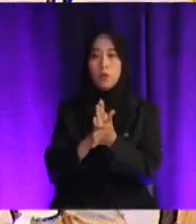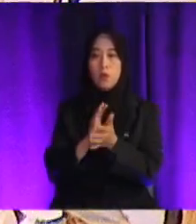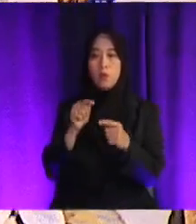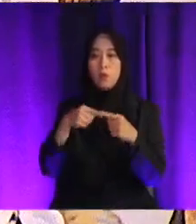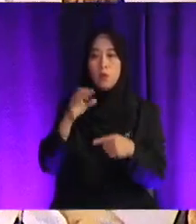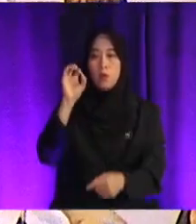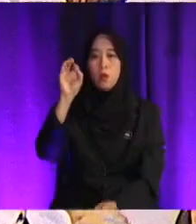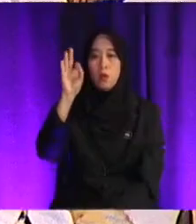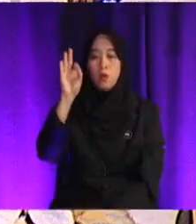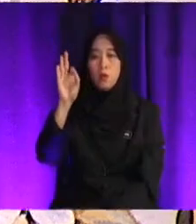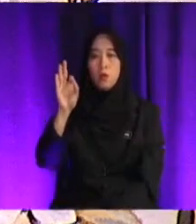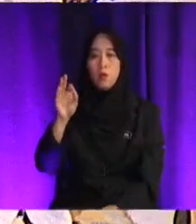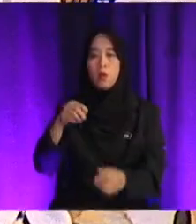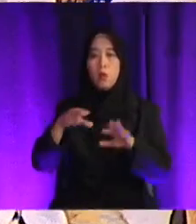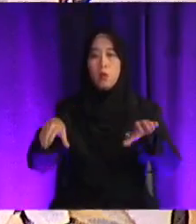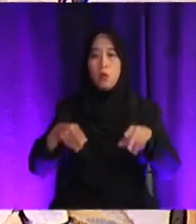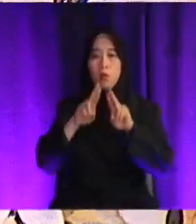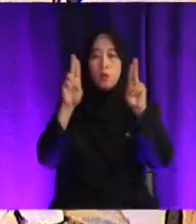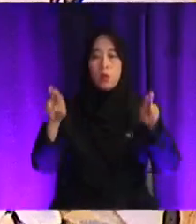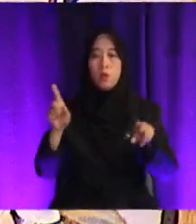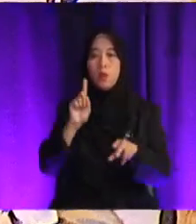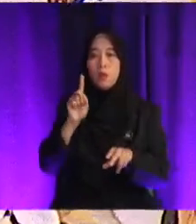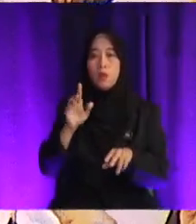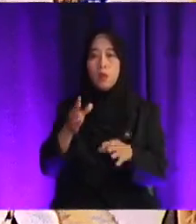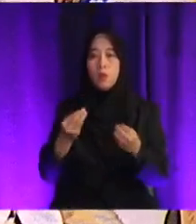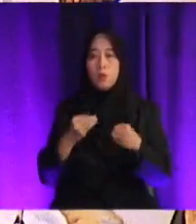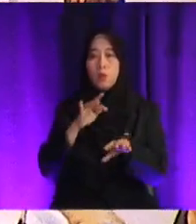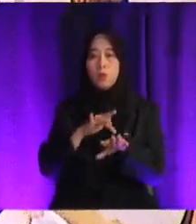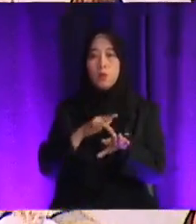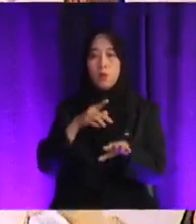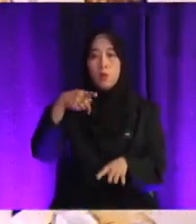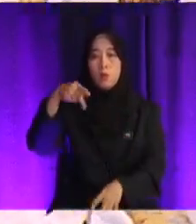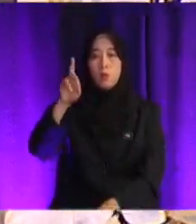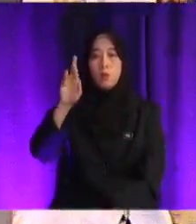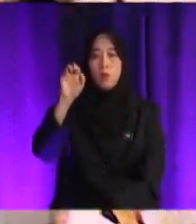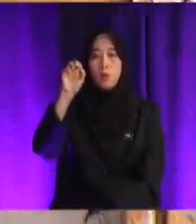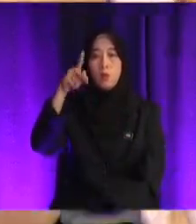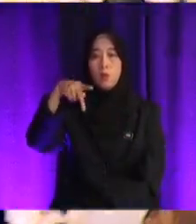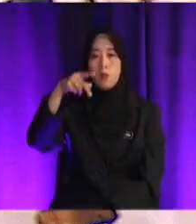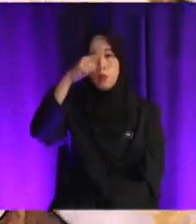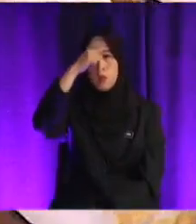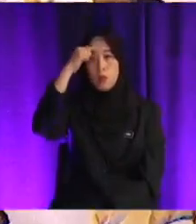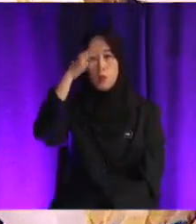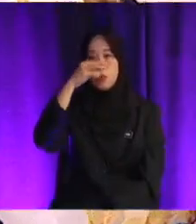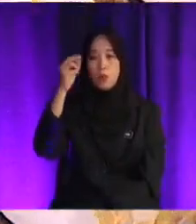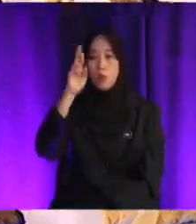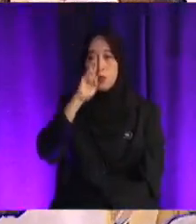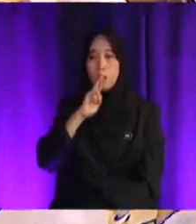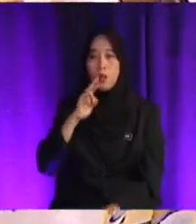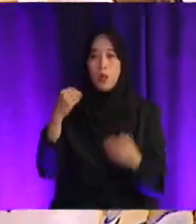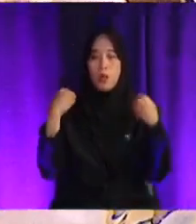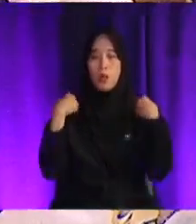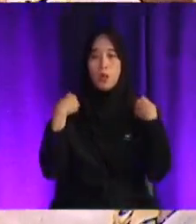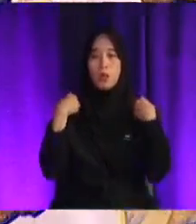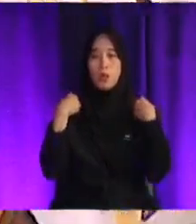kena lakukan pengujian dekat mana kita nak sentuh prop merah dengan prop hitam tu. Dekat sini. Okey, dia ada terminal